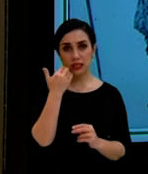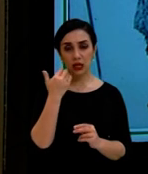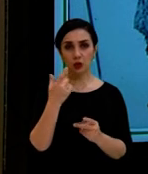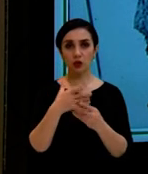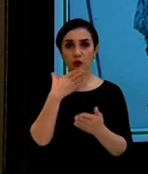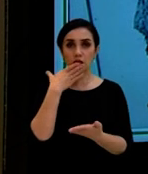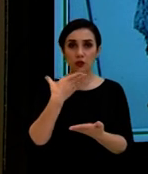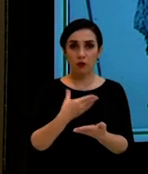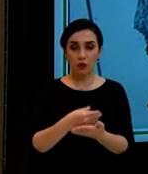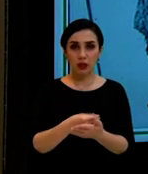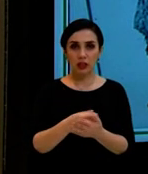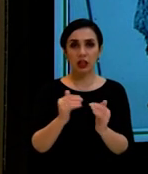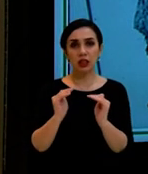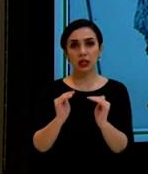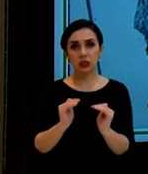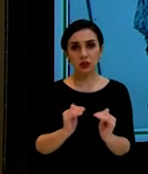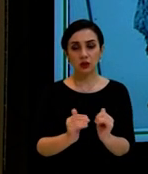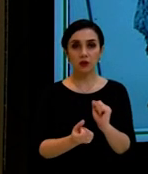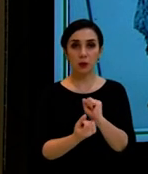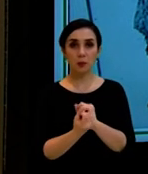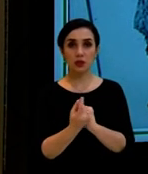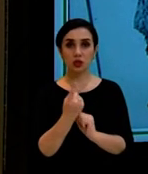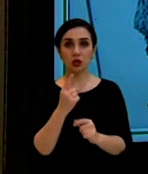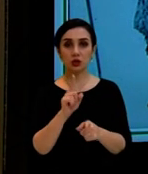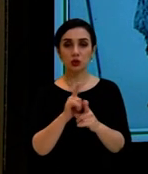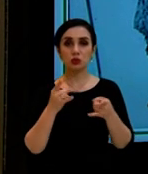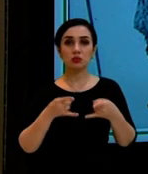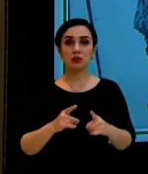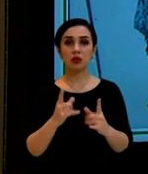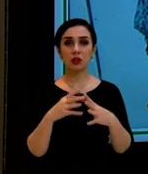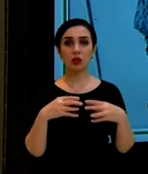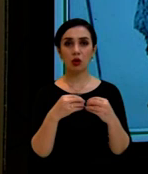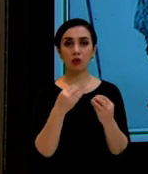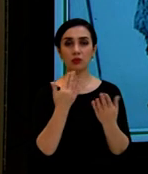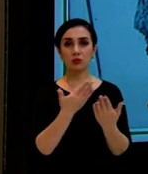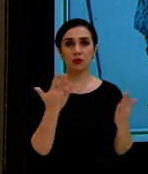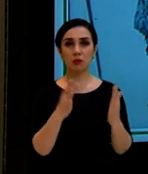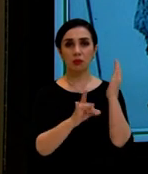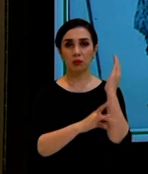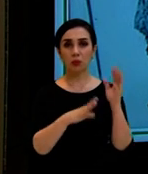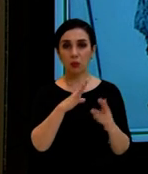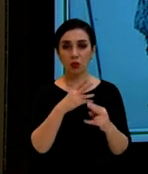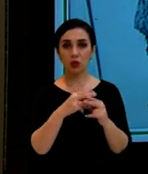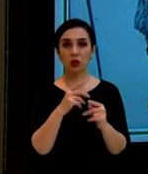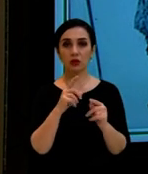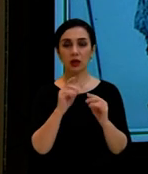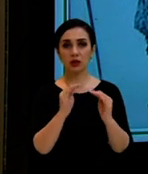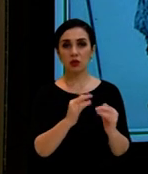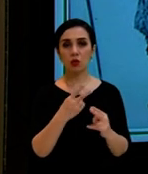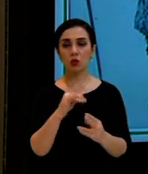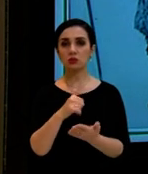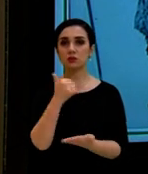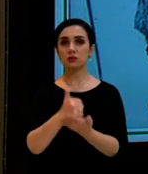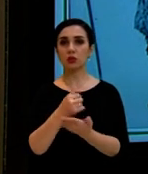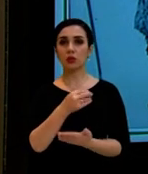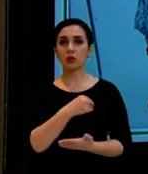своего низкого происхождения во что бы то ни стало хочет он стать аристократом